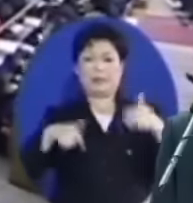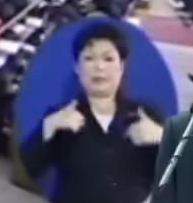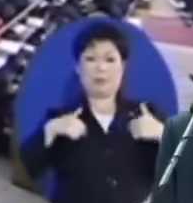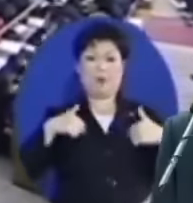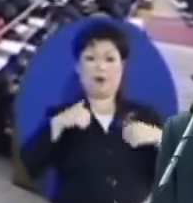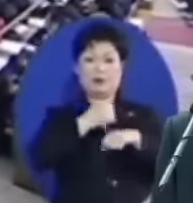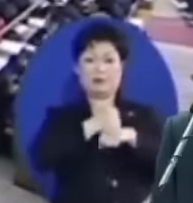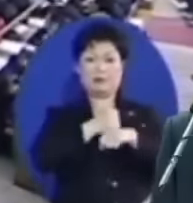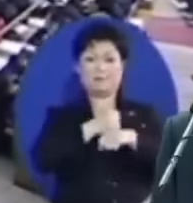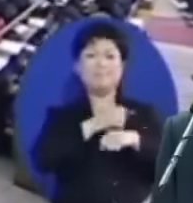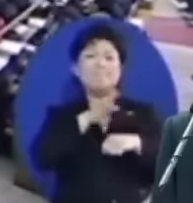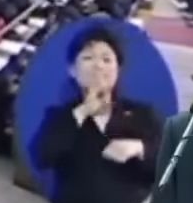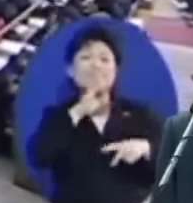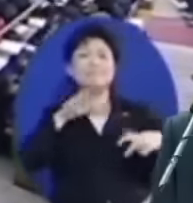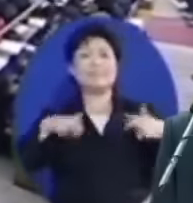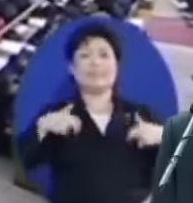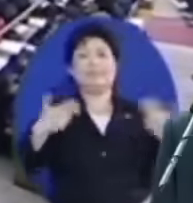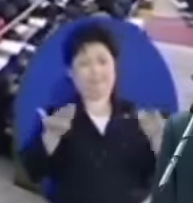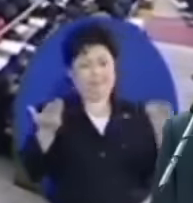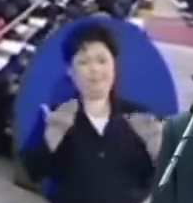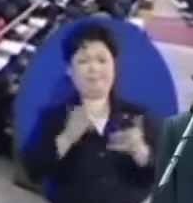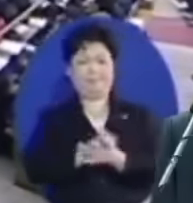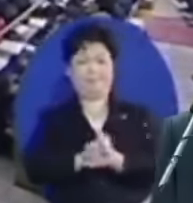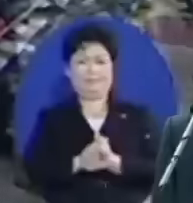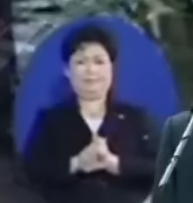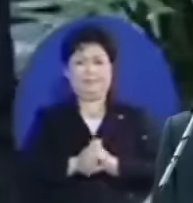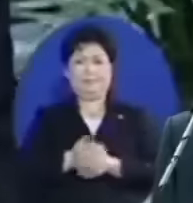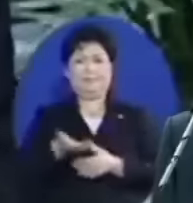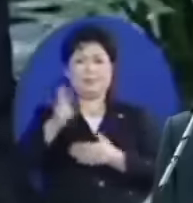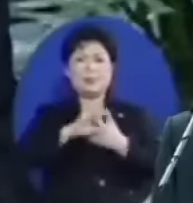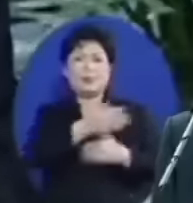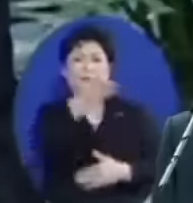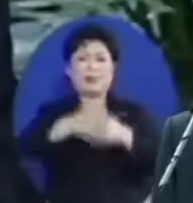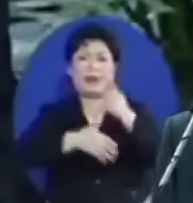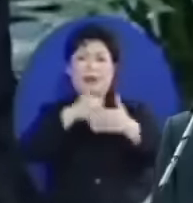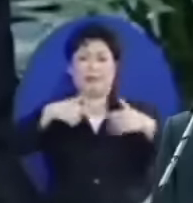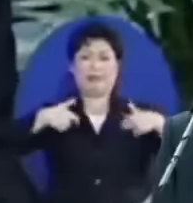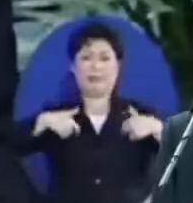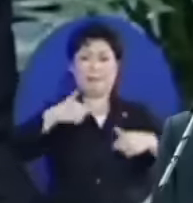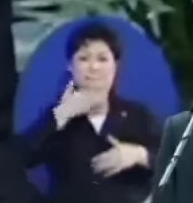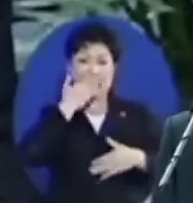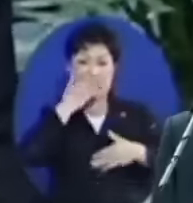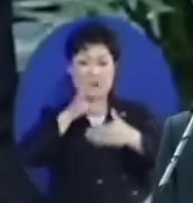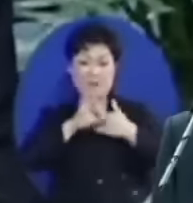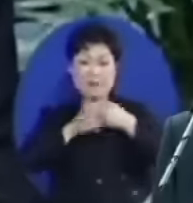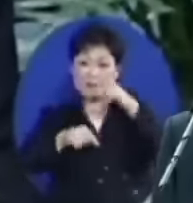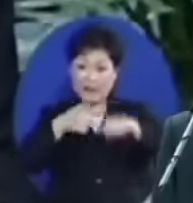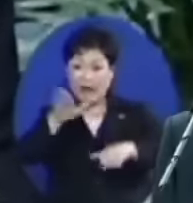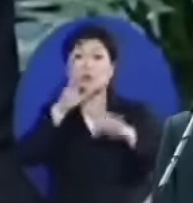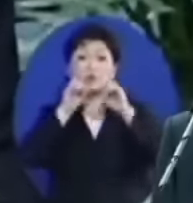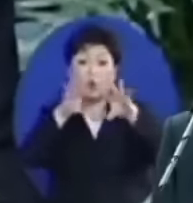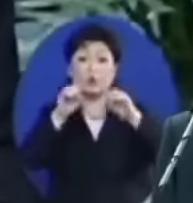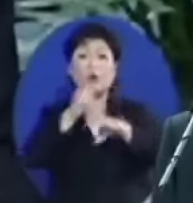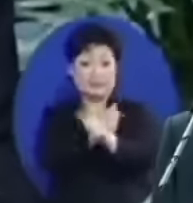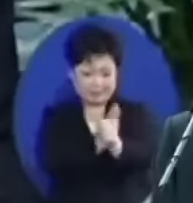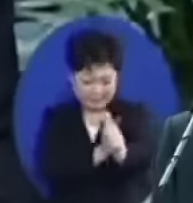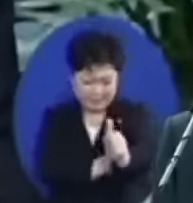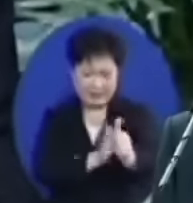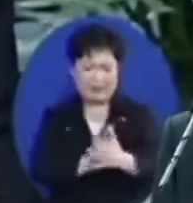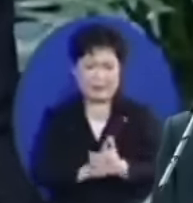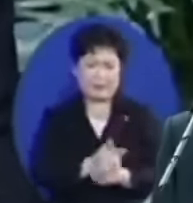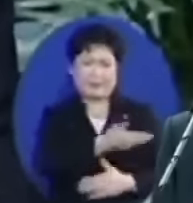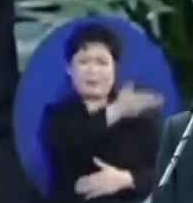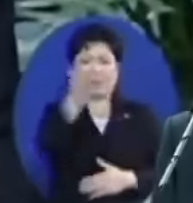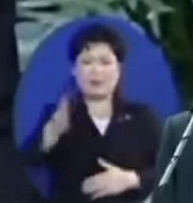기뻐하신다니 얼마나 즐거운 일인 것입니까? 그러면 여러분이 하나님을 기쁘시게 하려면 나가서 전도하는 것입니다.